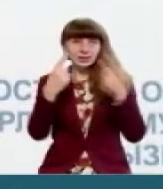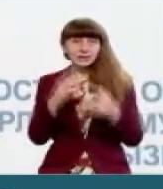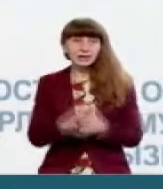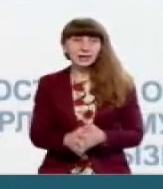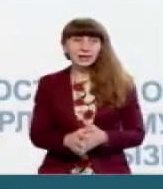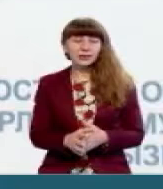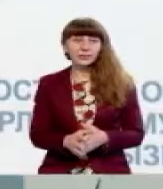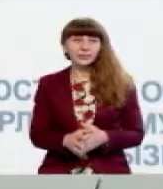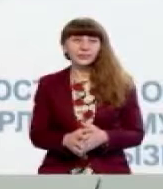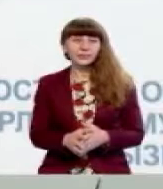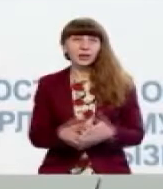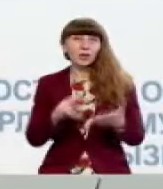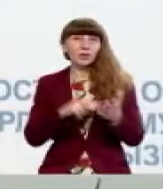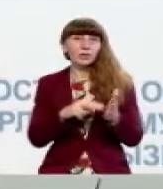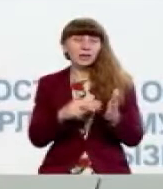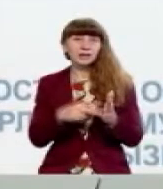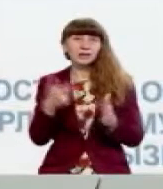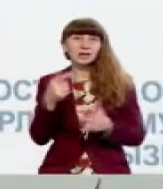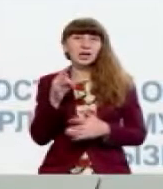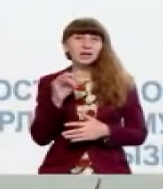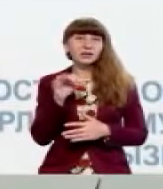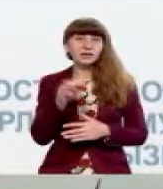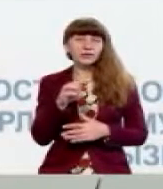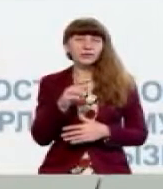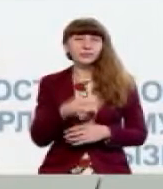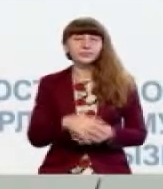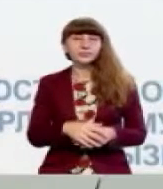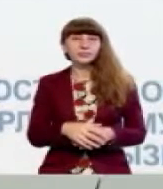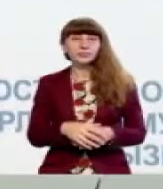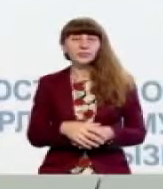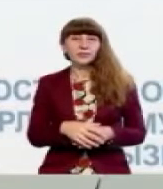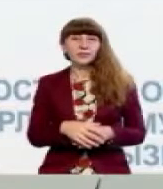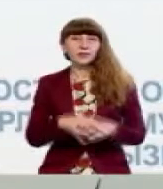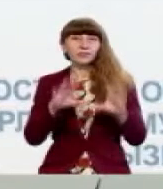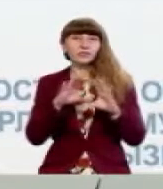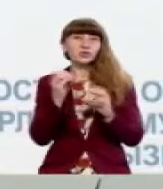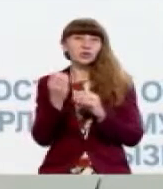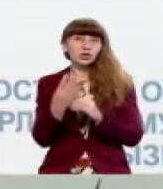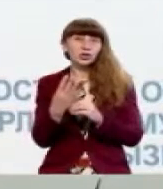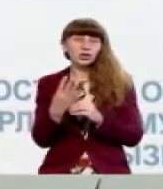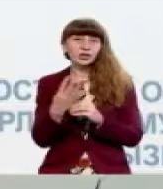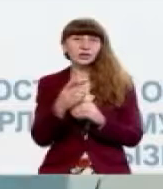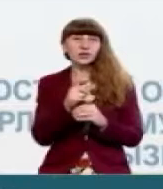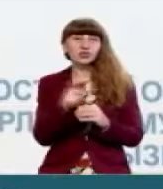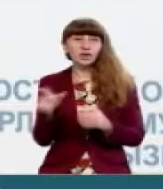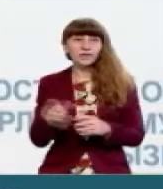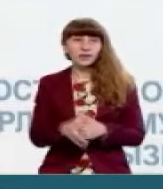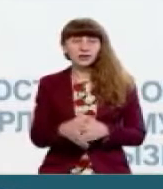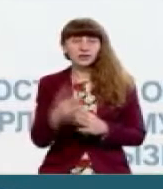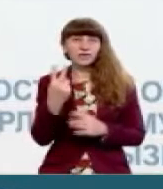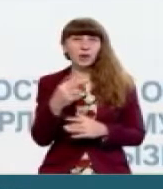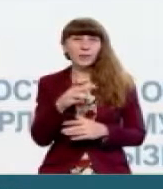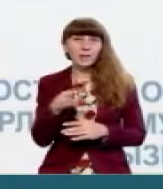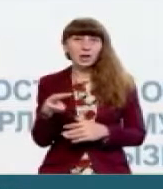грантов. Жаңа бизнес-идеяларды іске асыруға арналған мемлекеттік гранттар жоспары 14 қатысушыны құрайды. 2 миллион